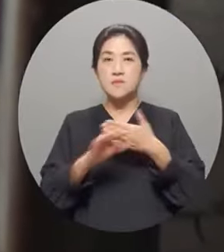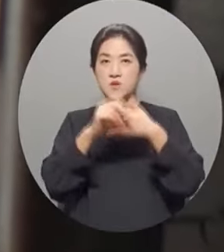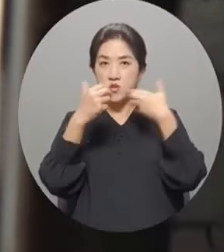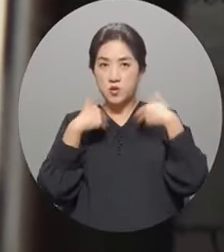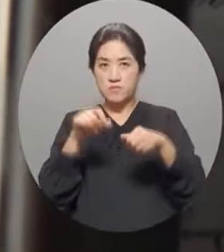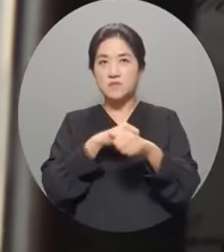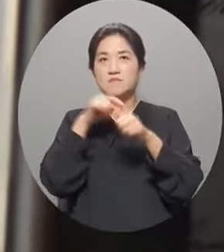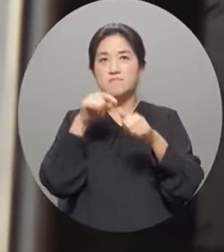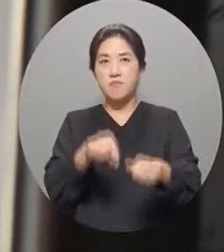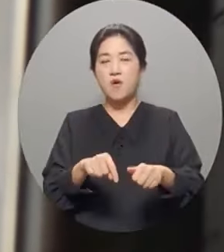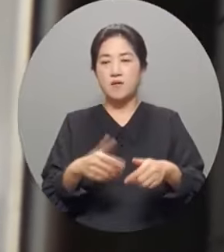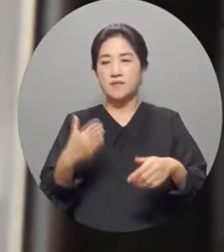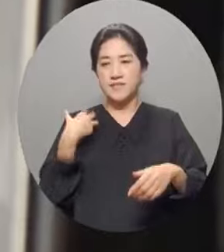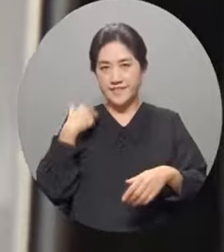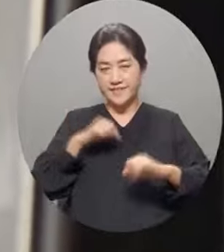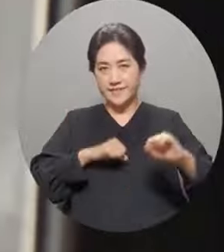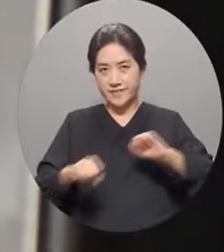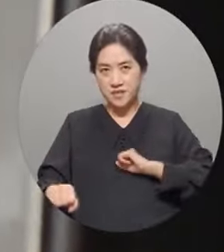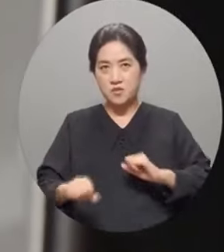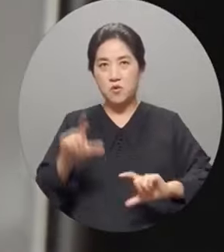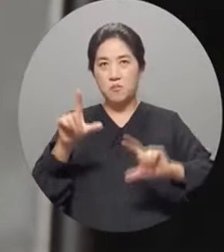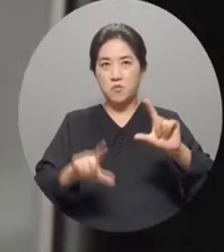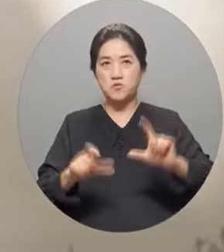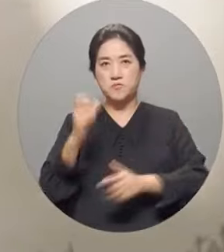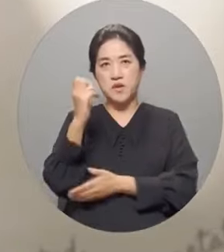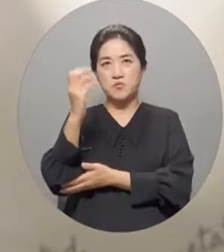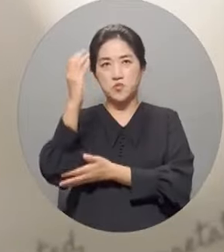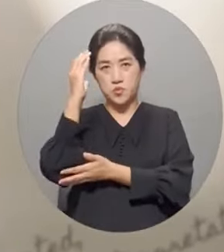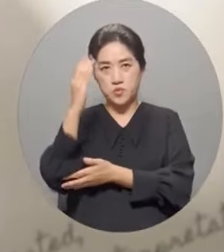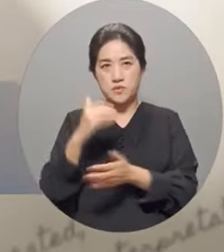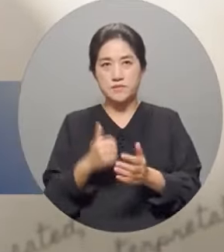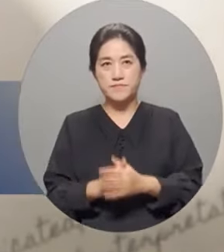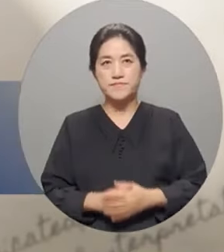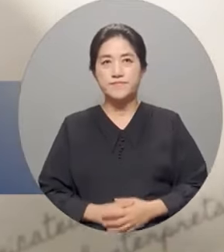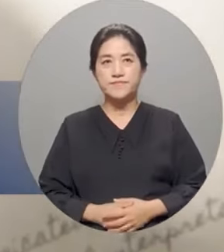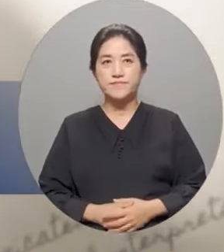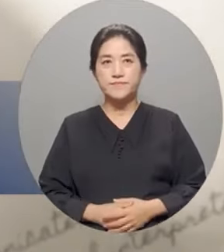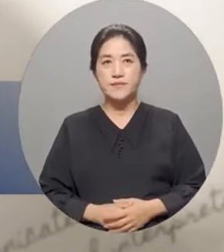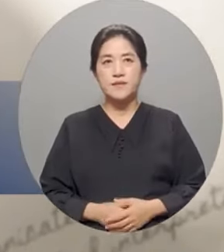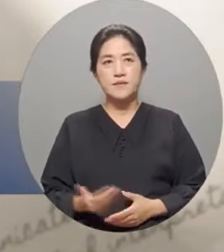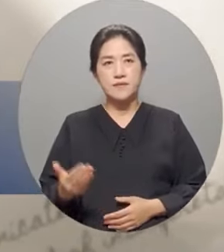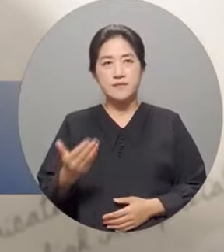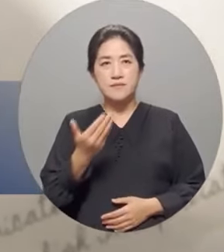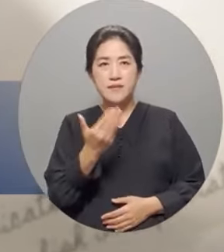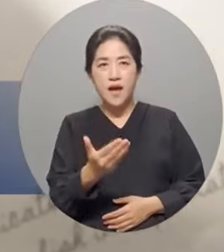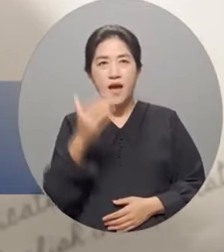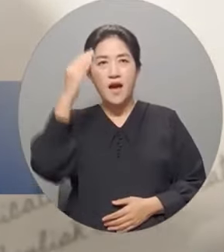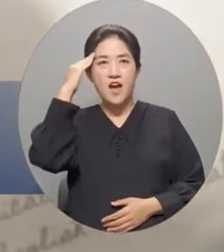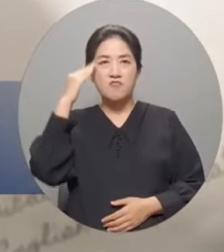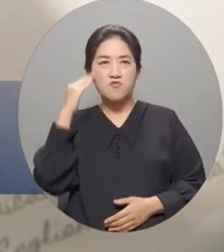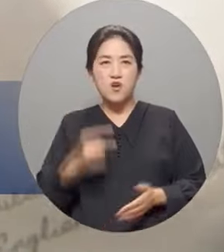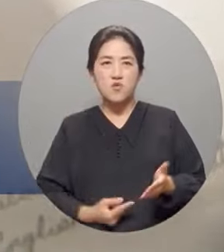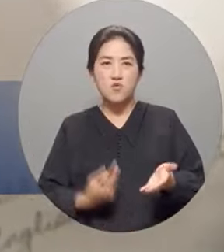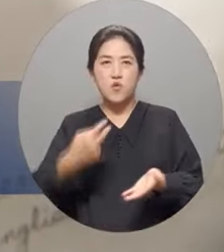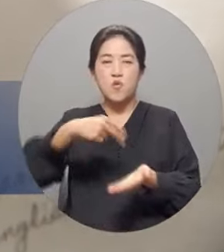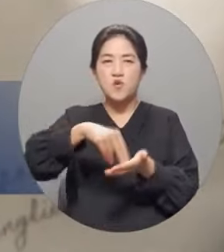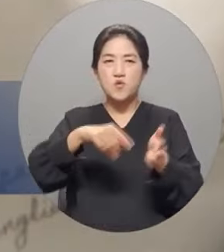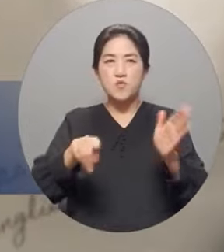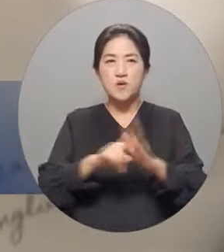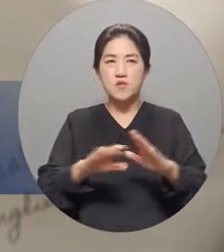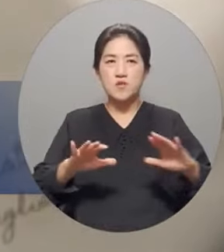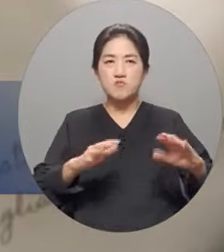특명 정권대사로 활동했던 모습도 강조합니다. At that time, you were tirelessly fighting for